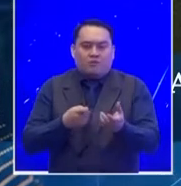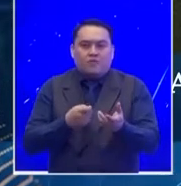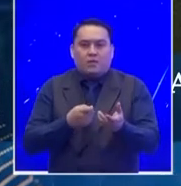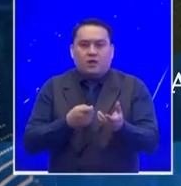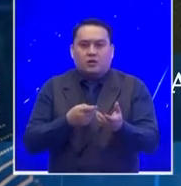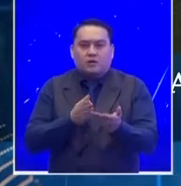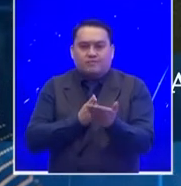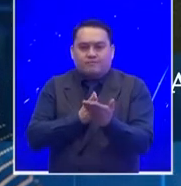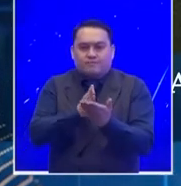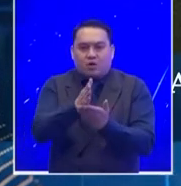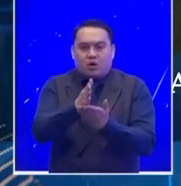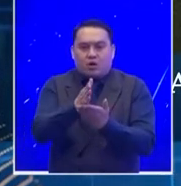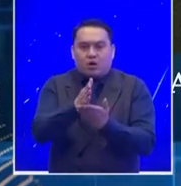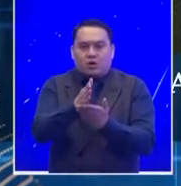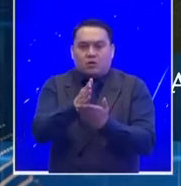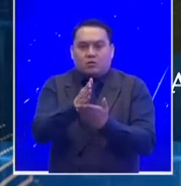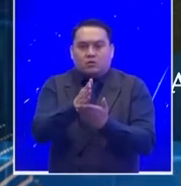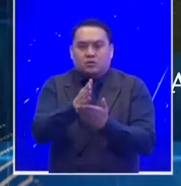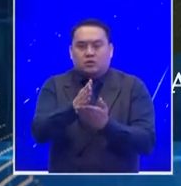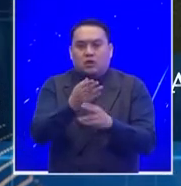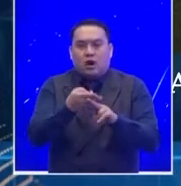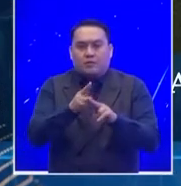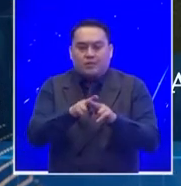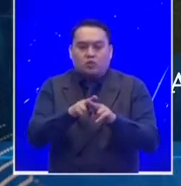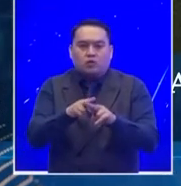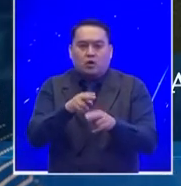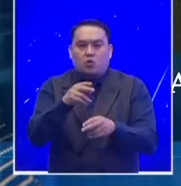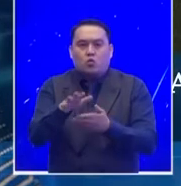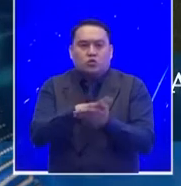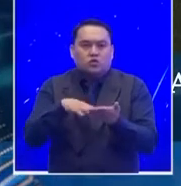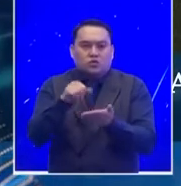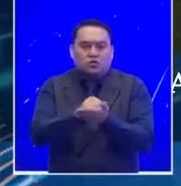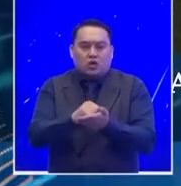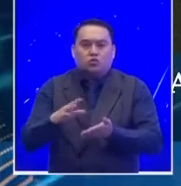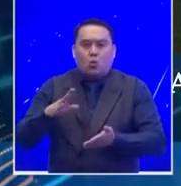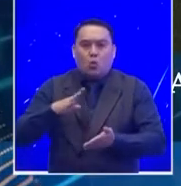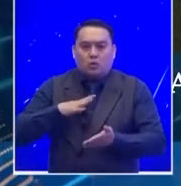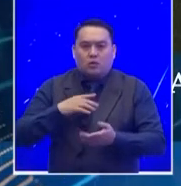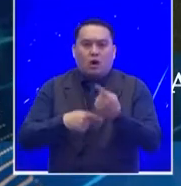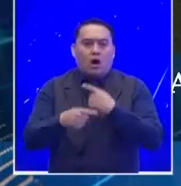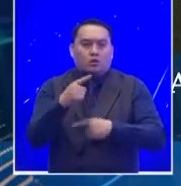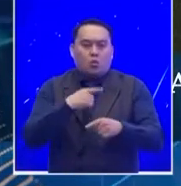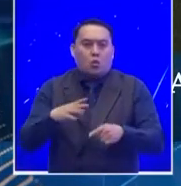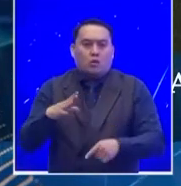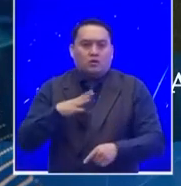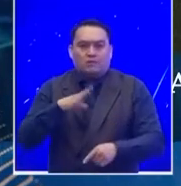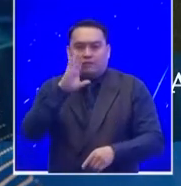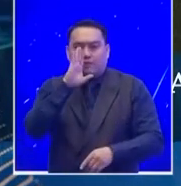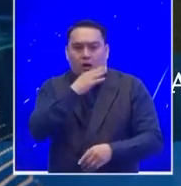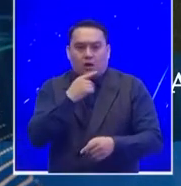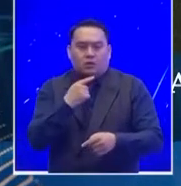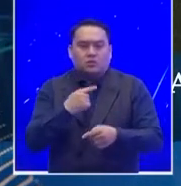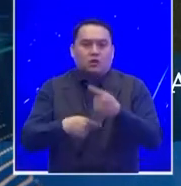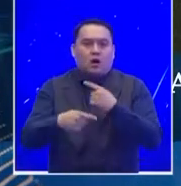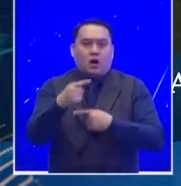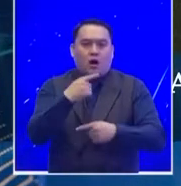бетімен неміс офицерінің қақ басынан періп жіберді. Офицерді жайратып салып, қайта орала бергенде жаудың қайта атылған